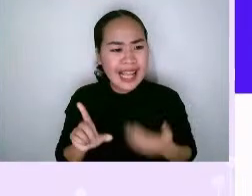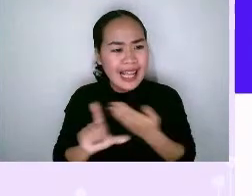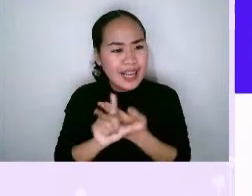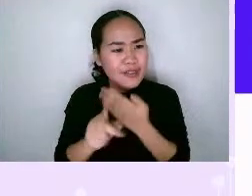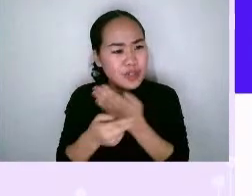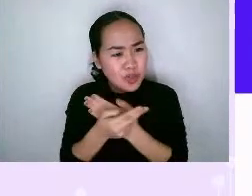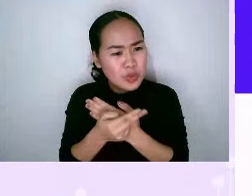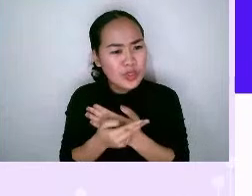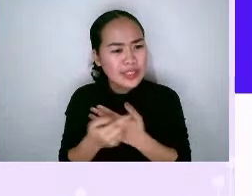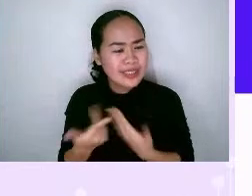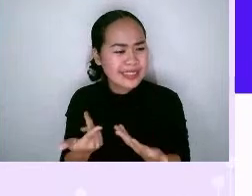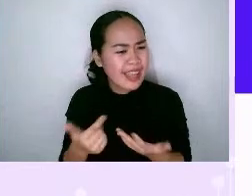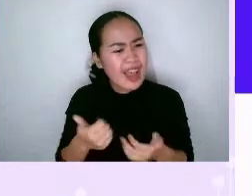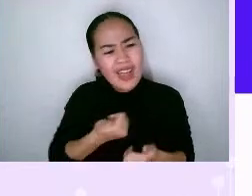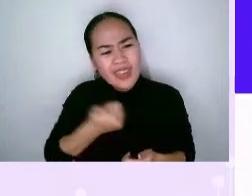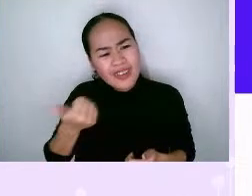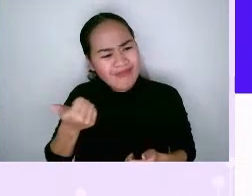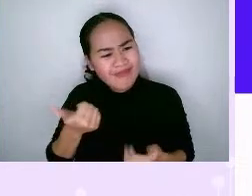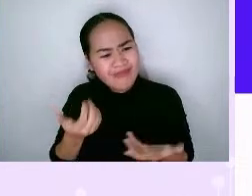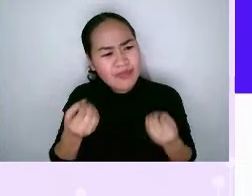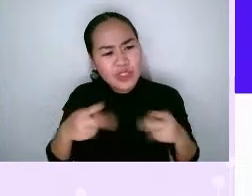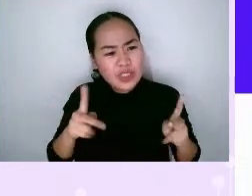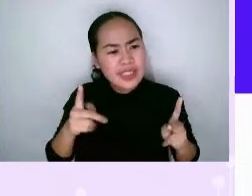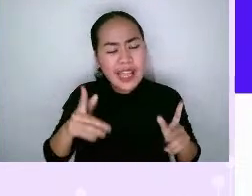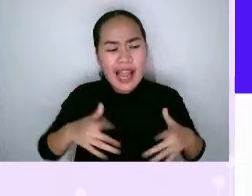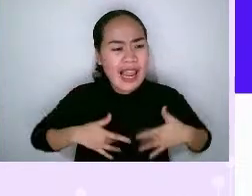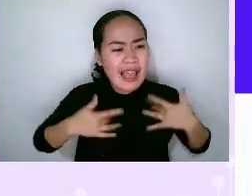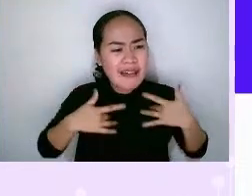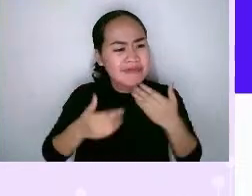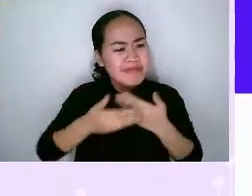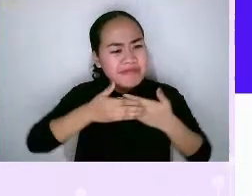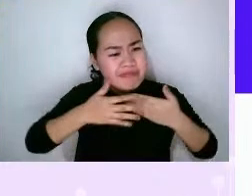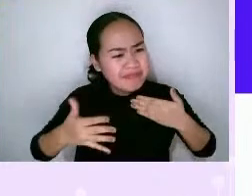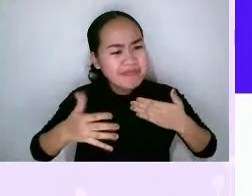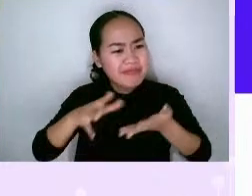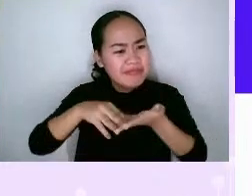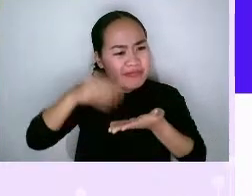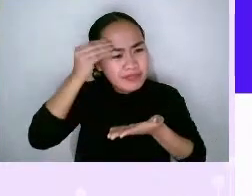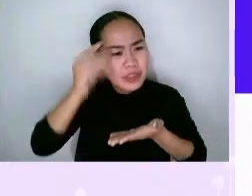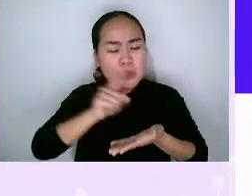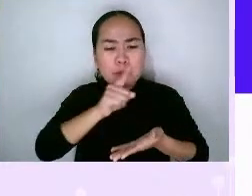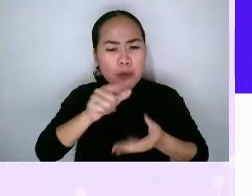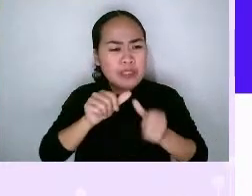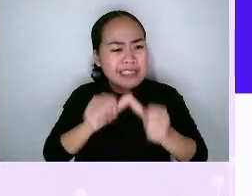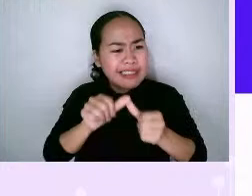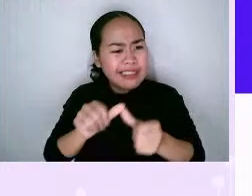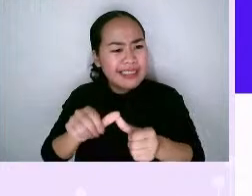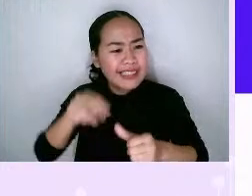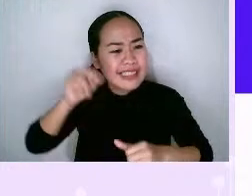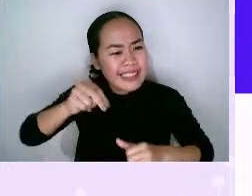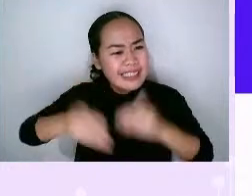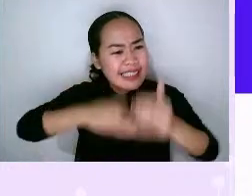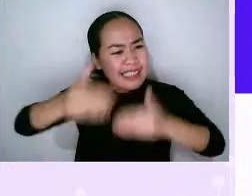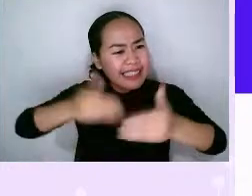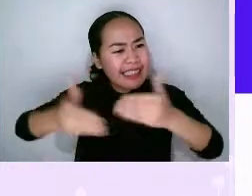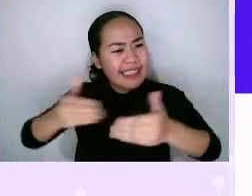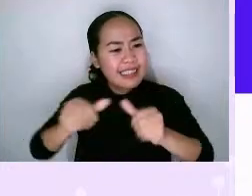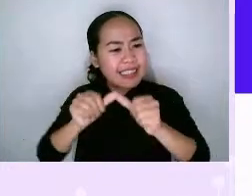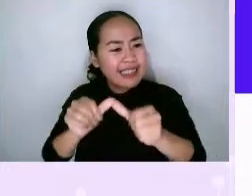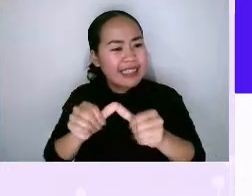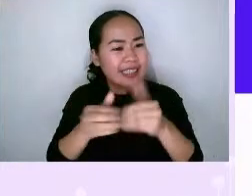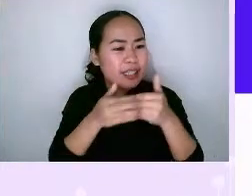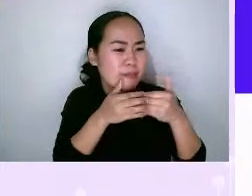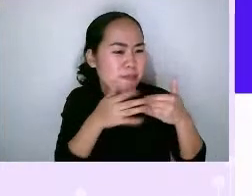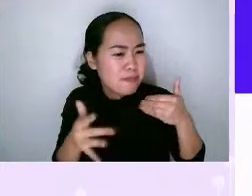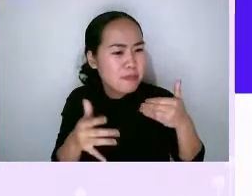productivity at lifelong learning. Kasi po, sa totoo lang, dapat po tayo ay patuloy na nag-aaral. Naniniwala kami at sinusuportahan po natin